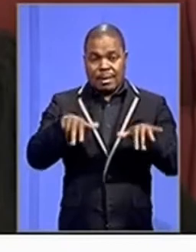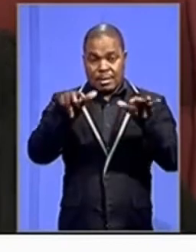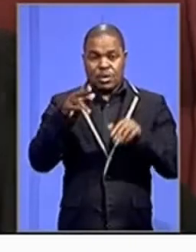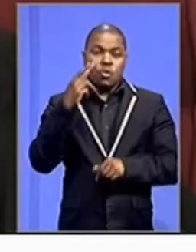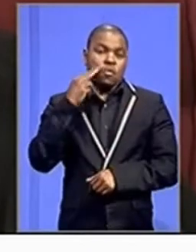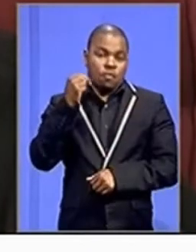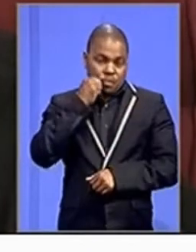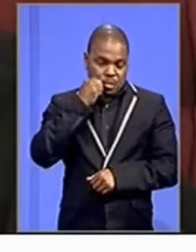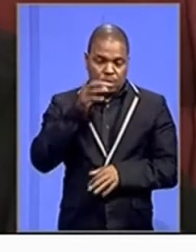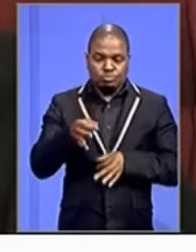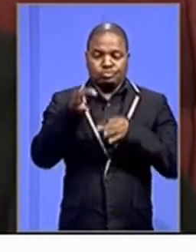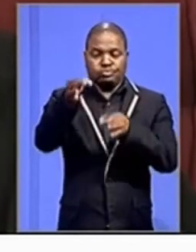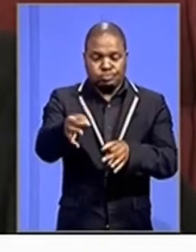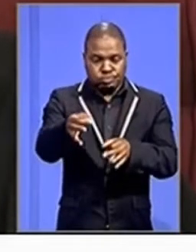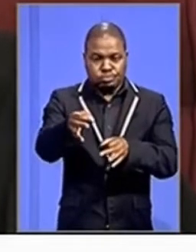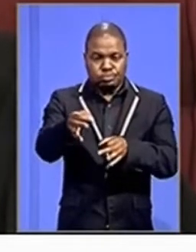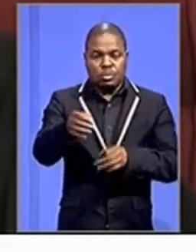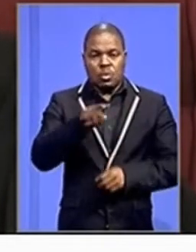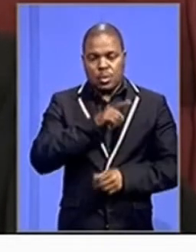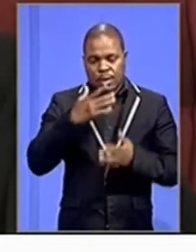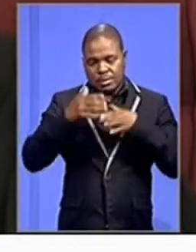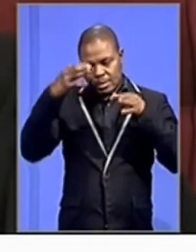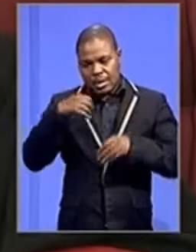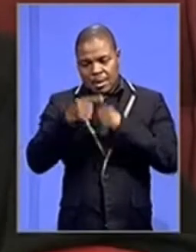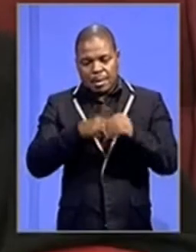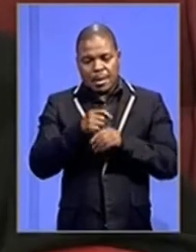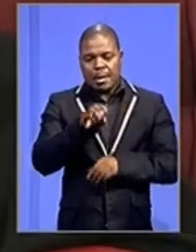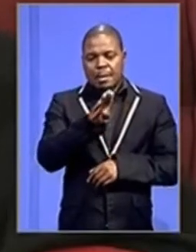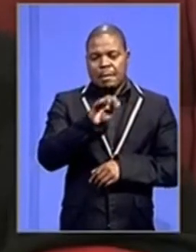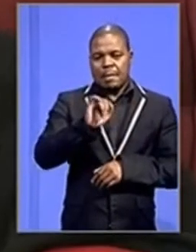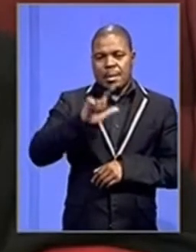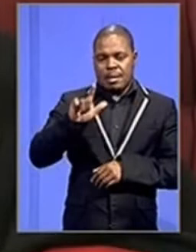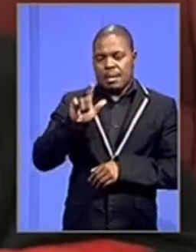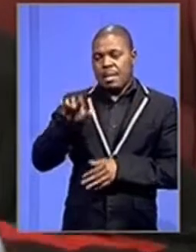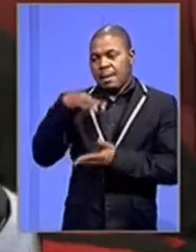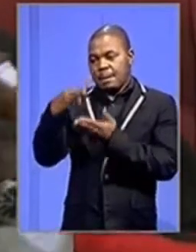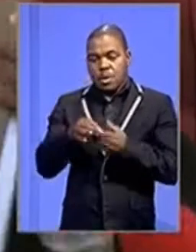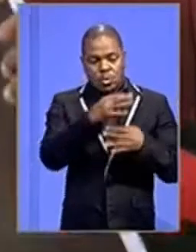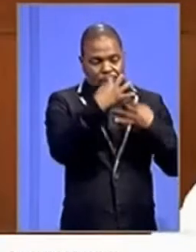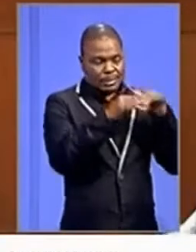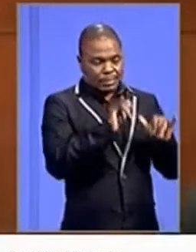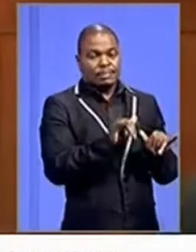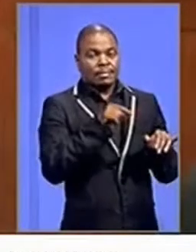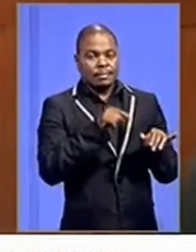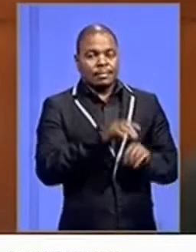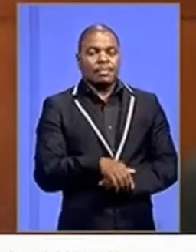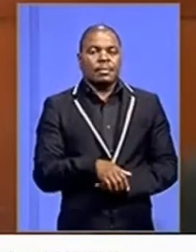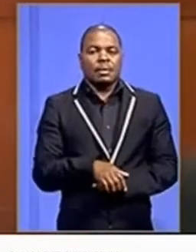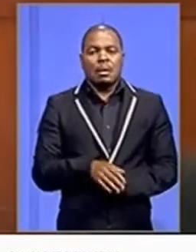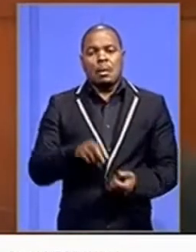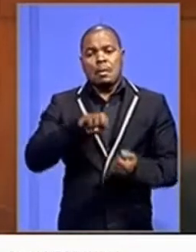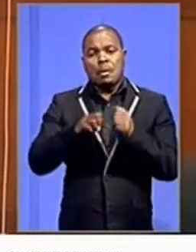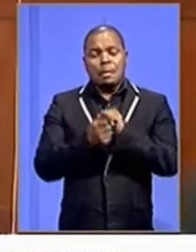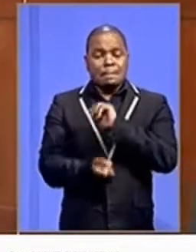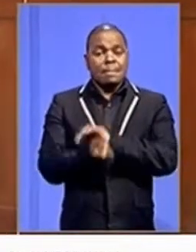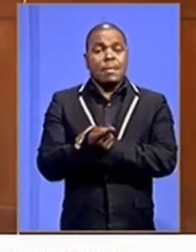November for judgment on bail application. Accused is remanded in custody. Mathata a ne a